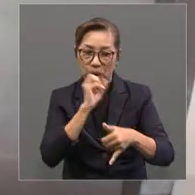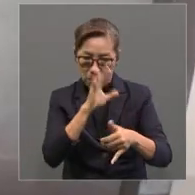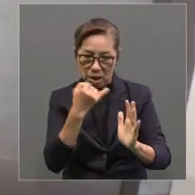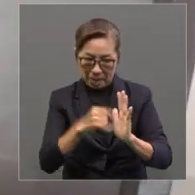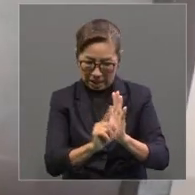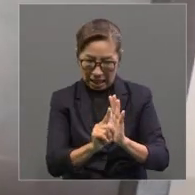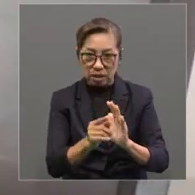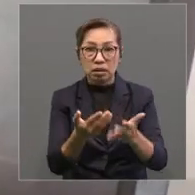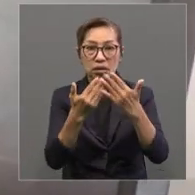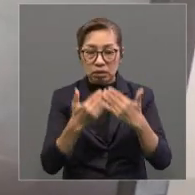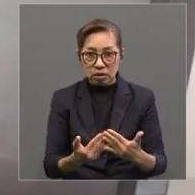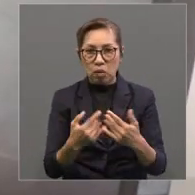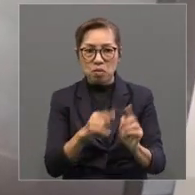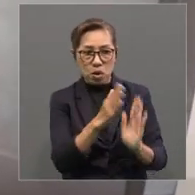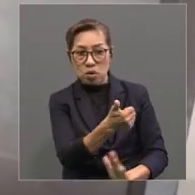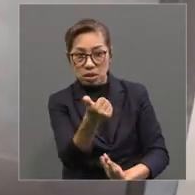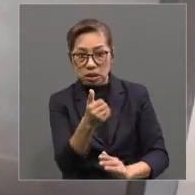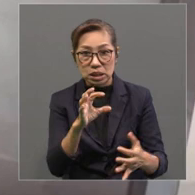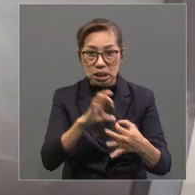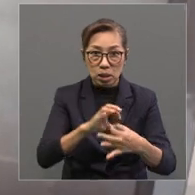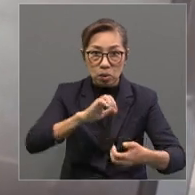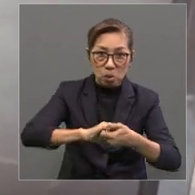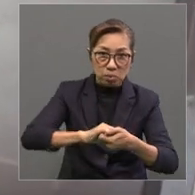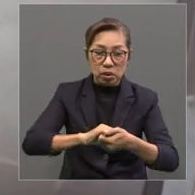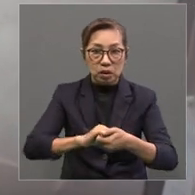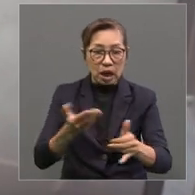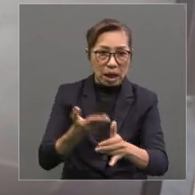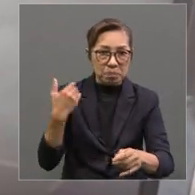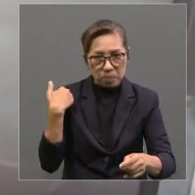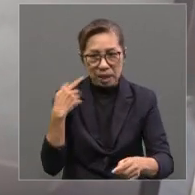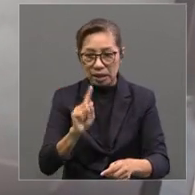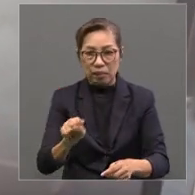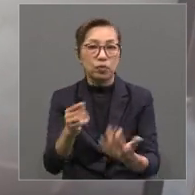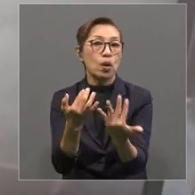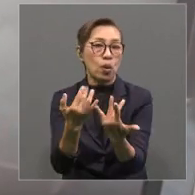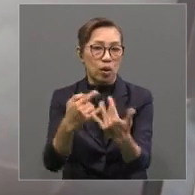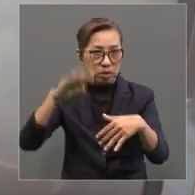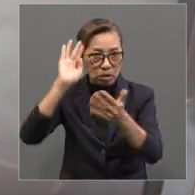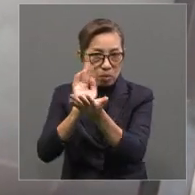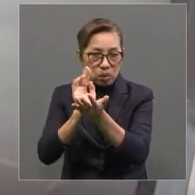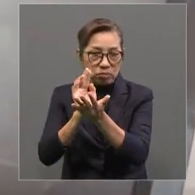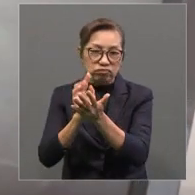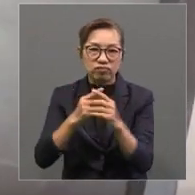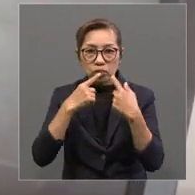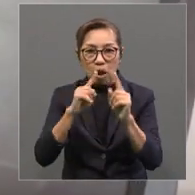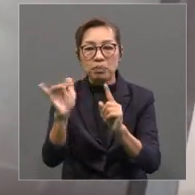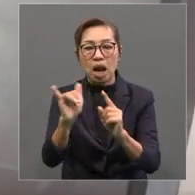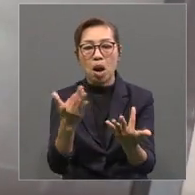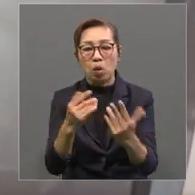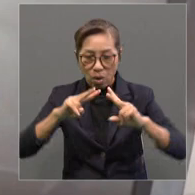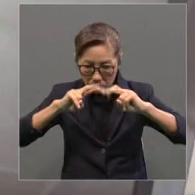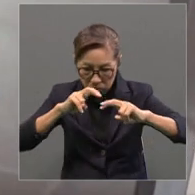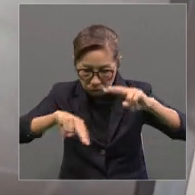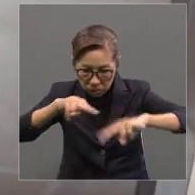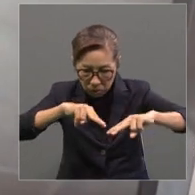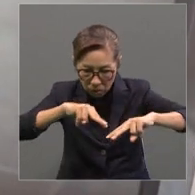จะมีบุคคลอื่นที่เกี่ยวข้องถึงขั้นร่วมลงมือก่อเหตุด้วยหรือไม่ตรงนี้เนี่ยก็ยังไม่สามารถตอบได้ต้องรอการสืบสวนขย